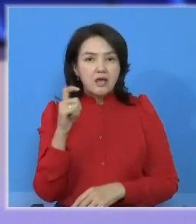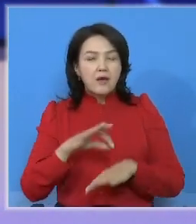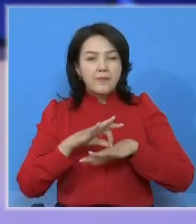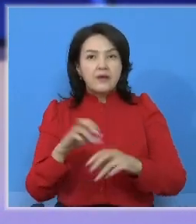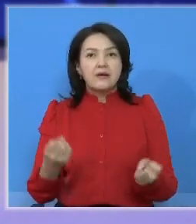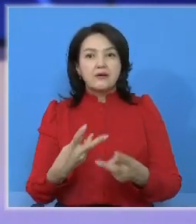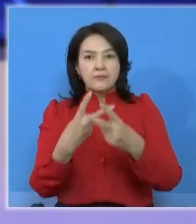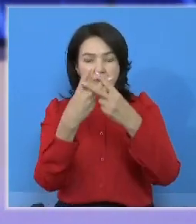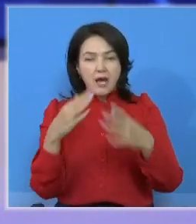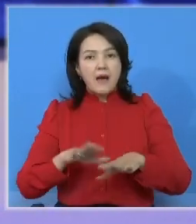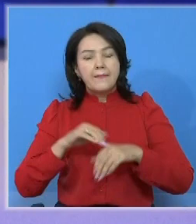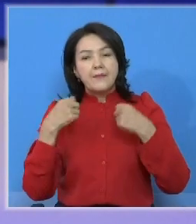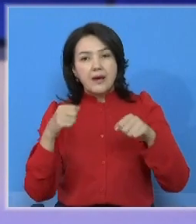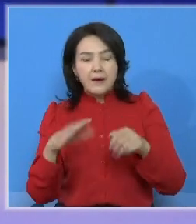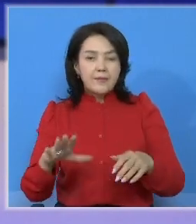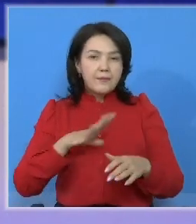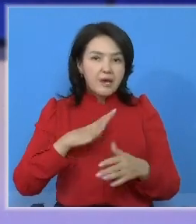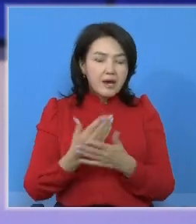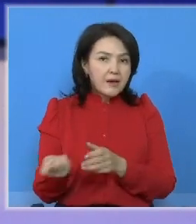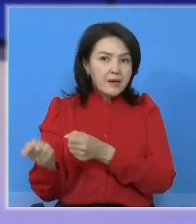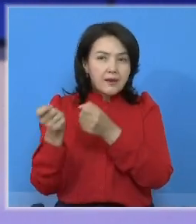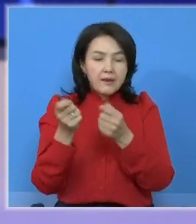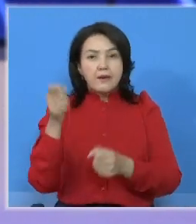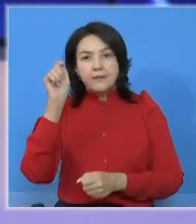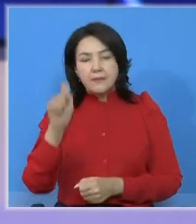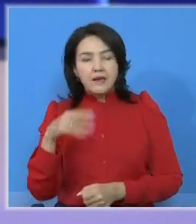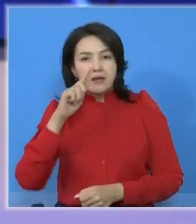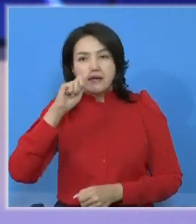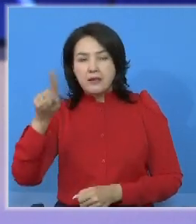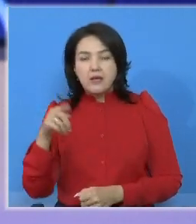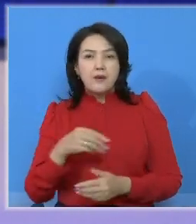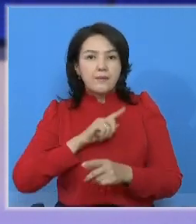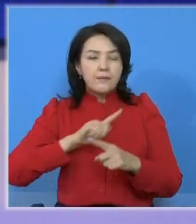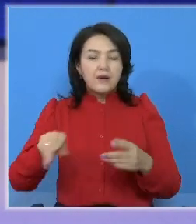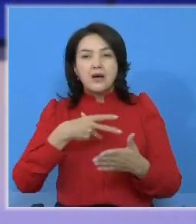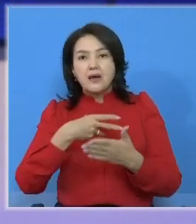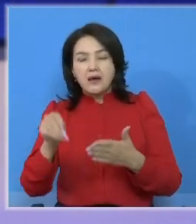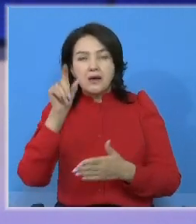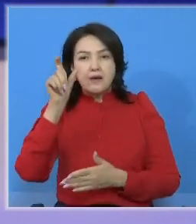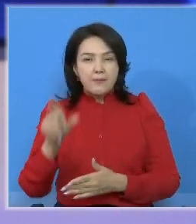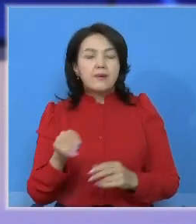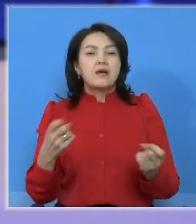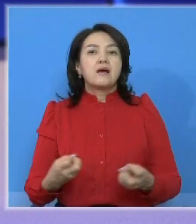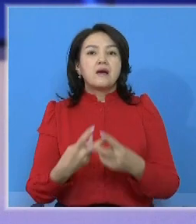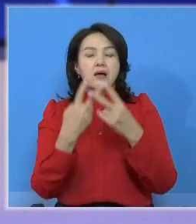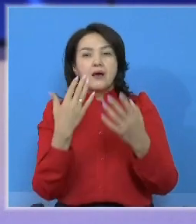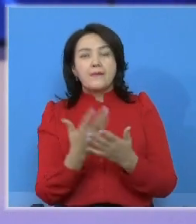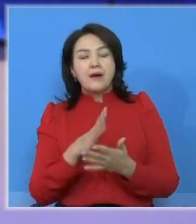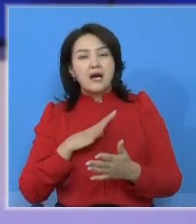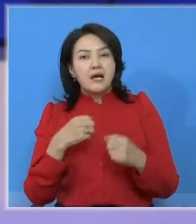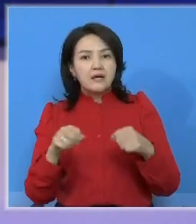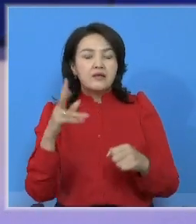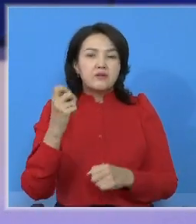прошедшая в столице. Продукция производителей, приехавших издалека, мгновенно раскупилась горожанами. К слову, в этом году было